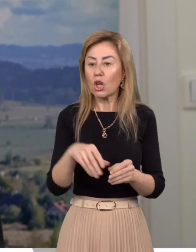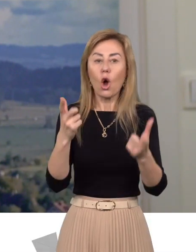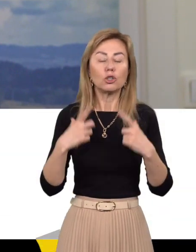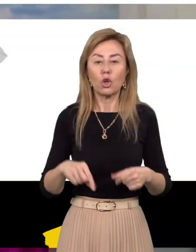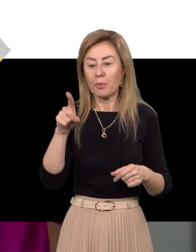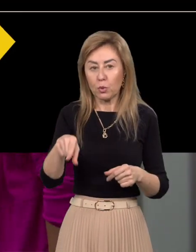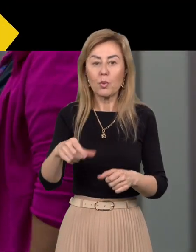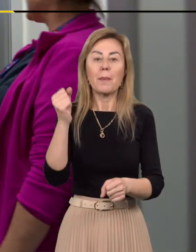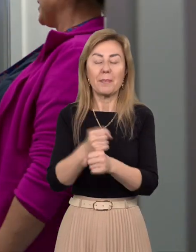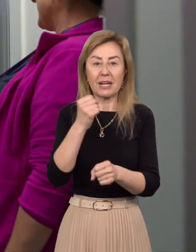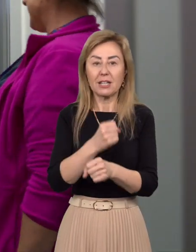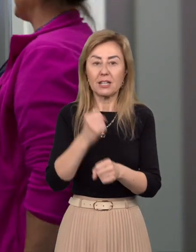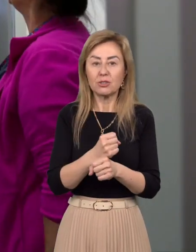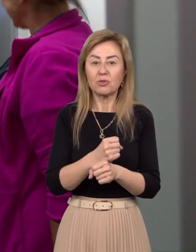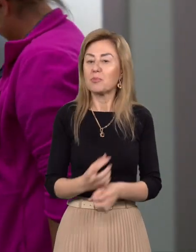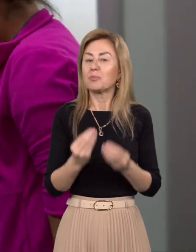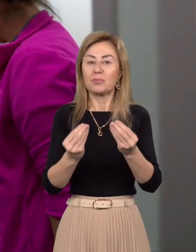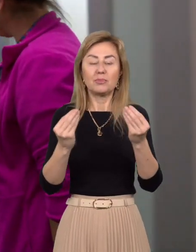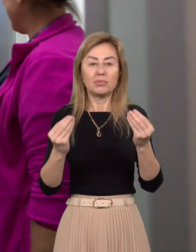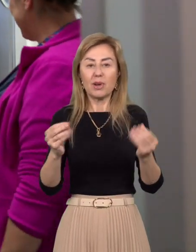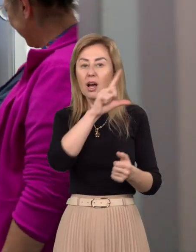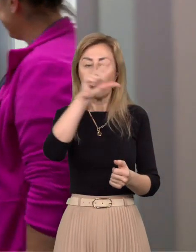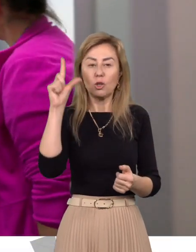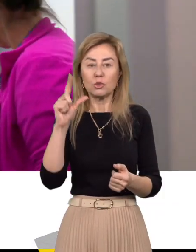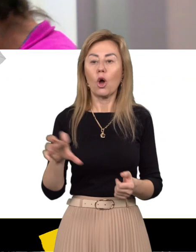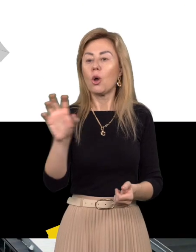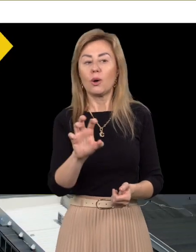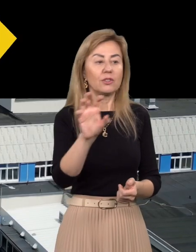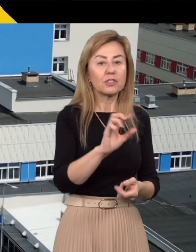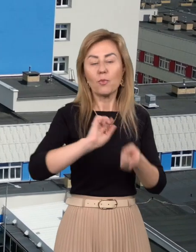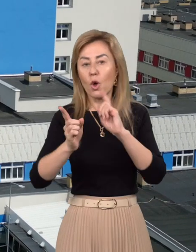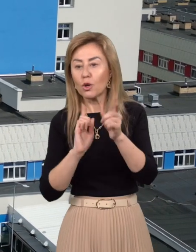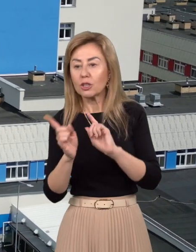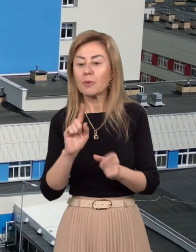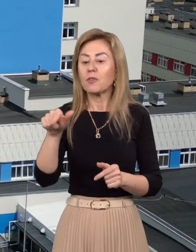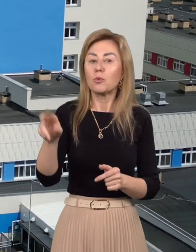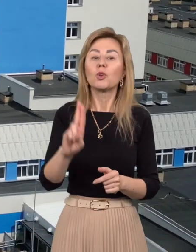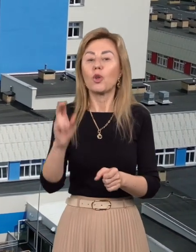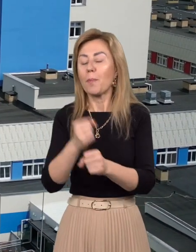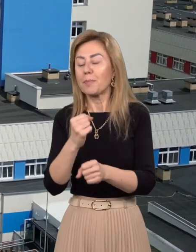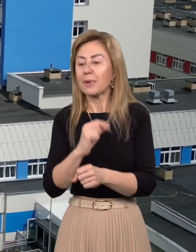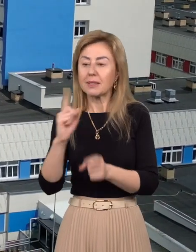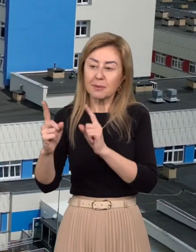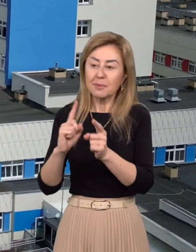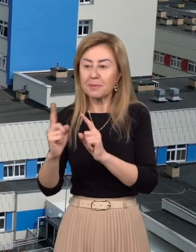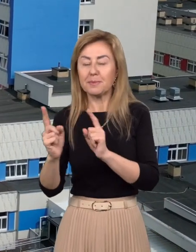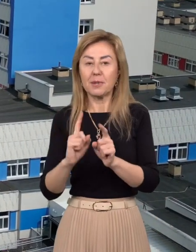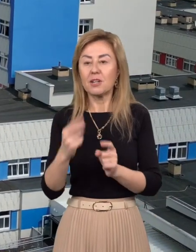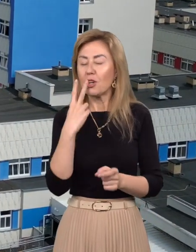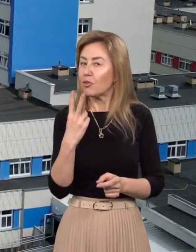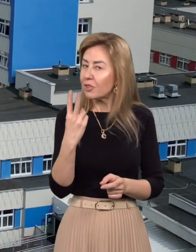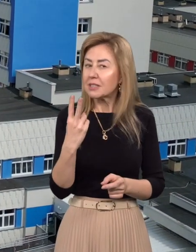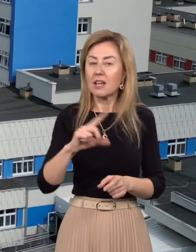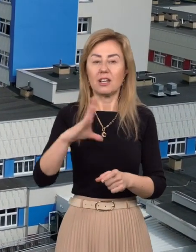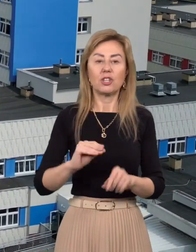kompetentne kadry. Zwiedzaliśmy ten obiekt, rozmawialiśmy z personelem, to widać, że osoby